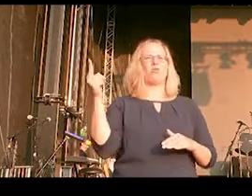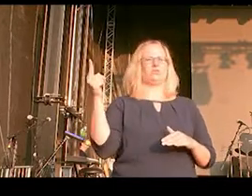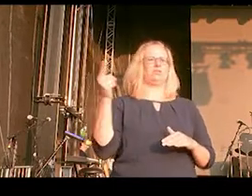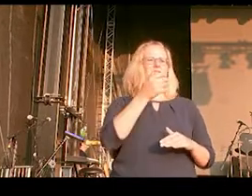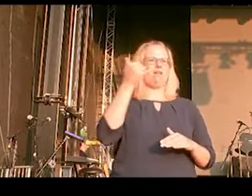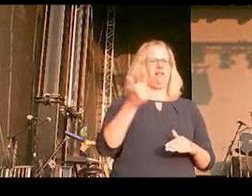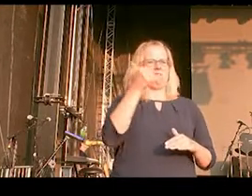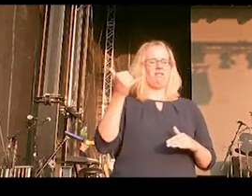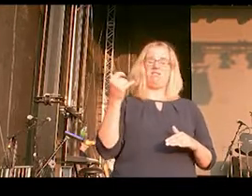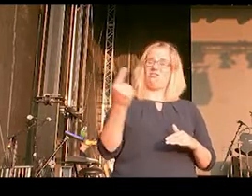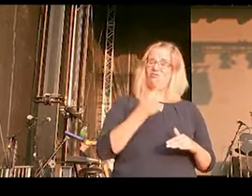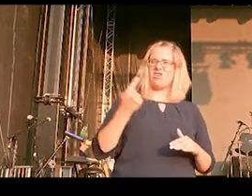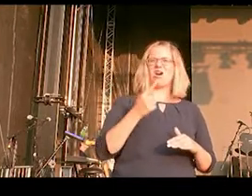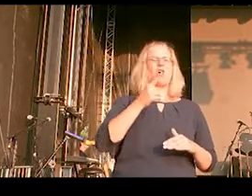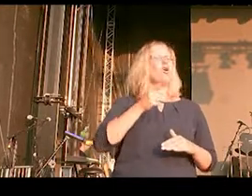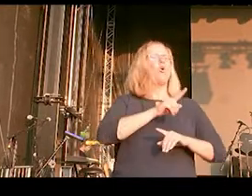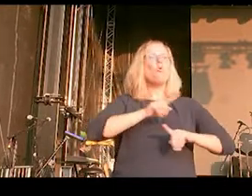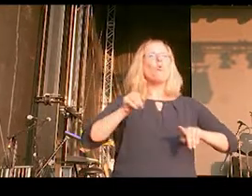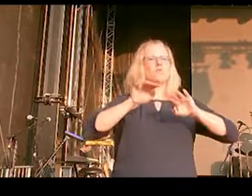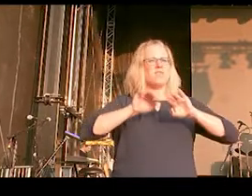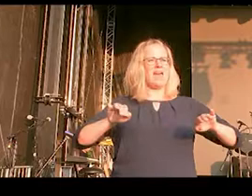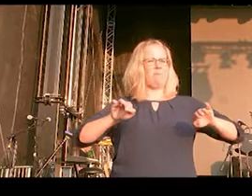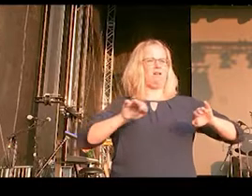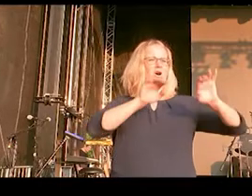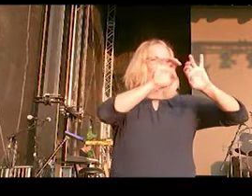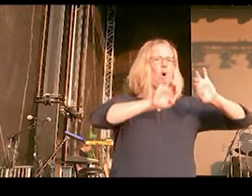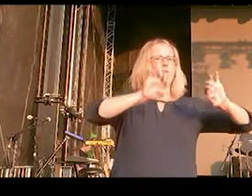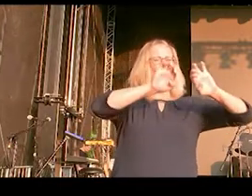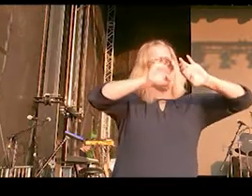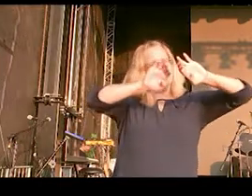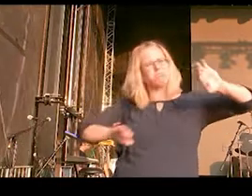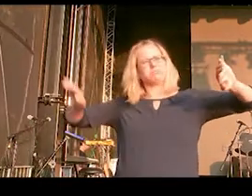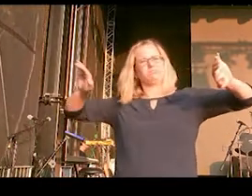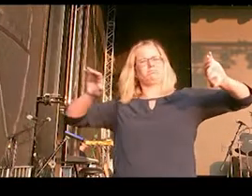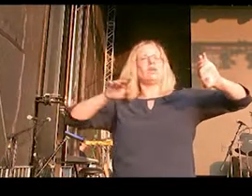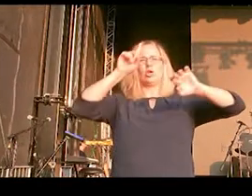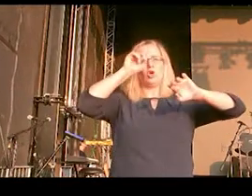unteilbar von Europa, von Deutschland.